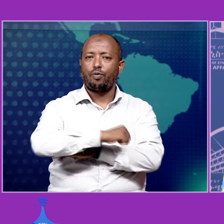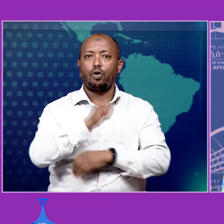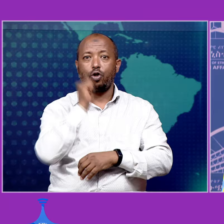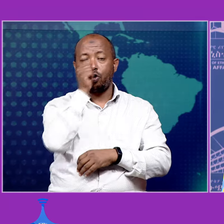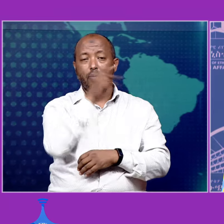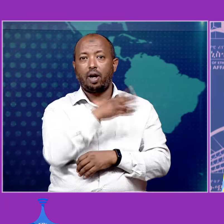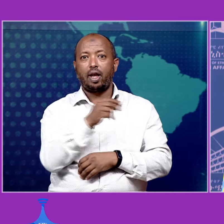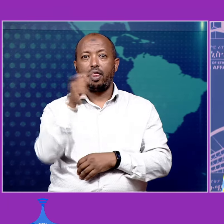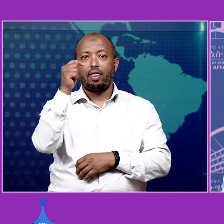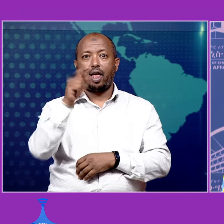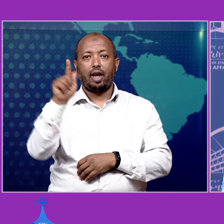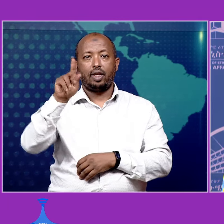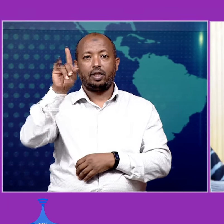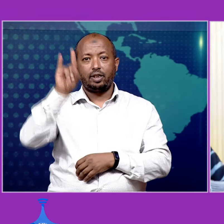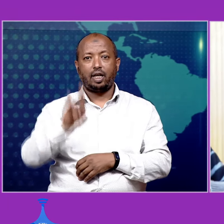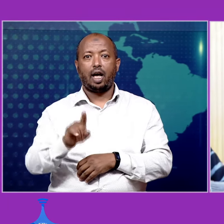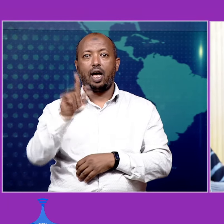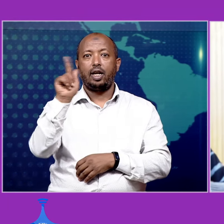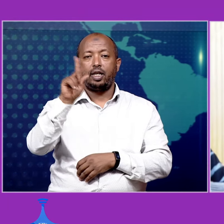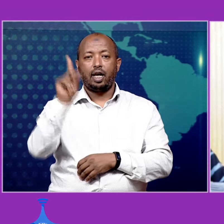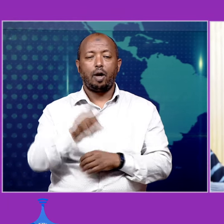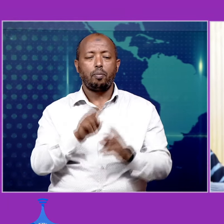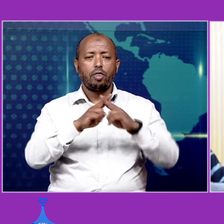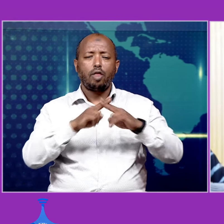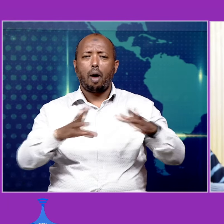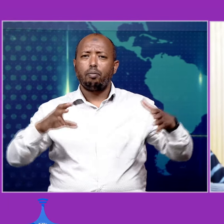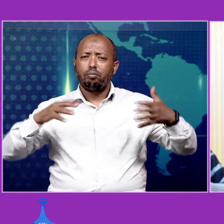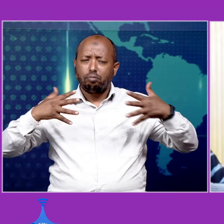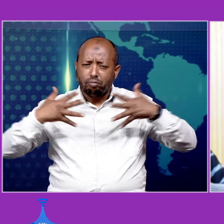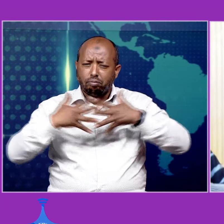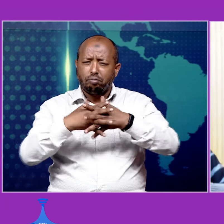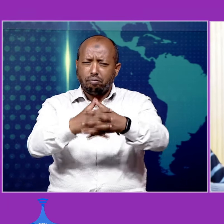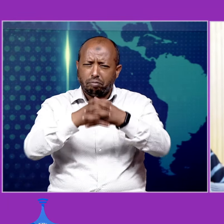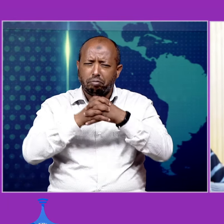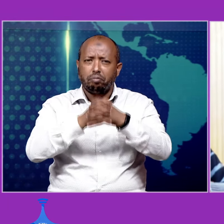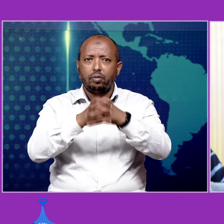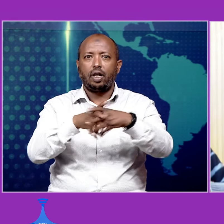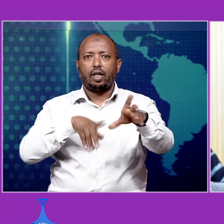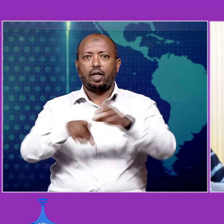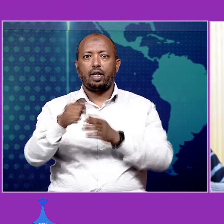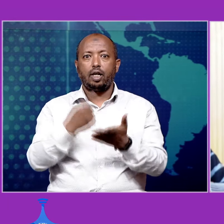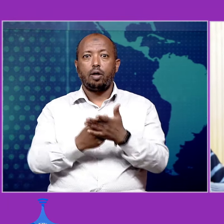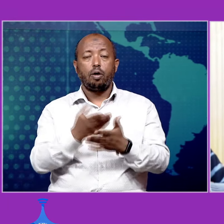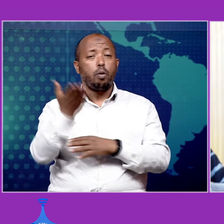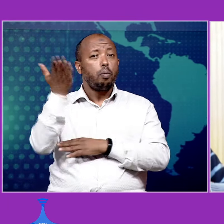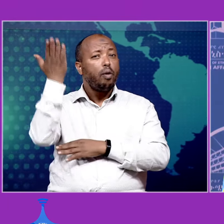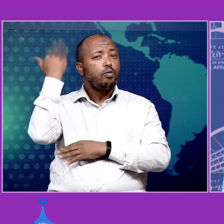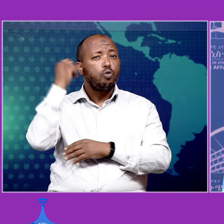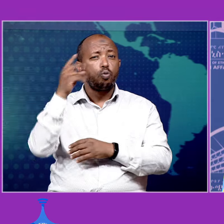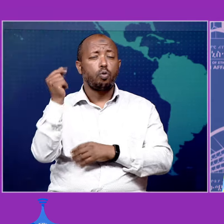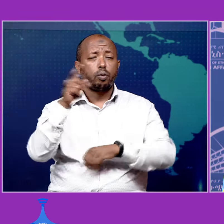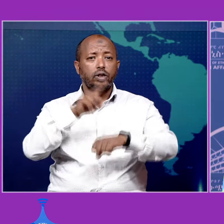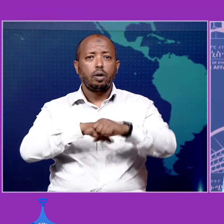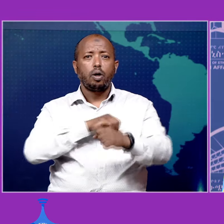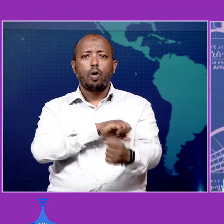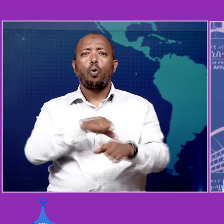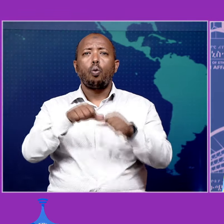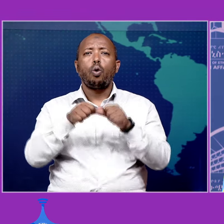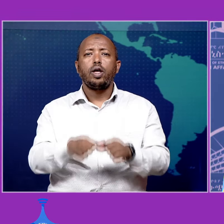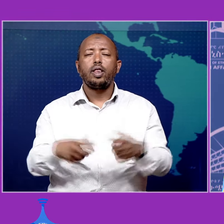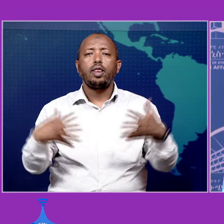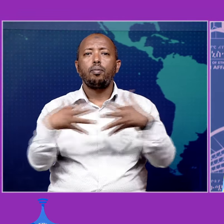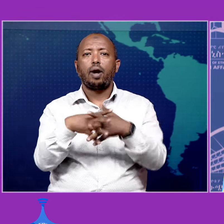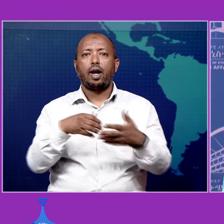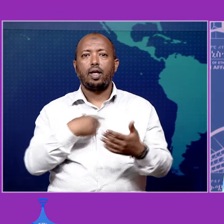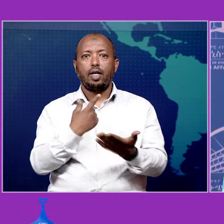ኢትዮጵያና ታንዛኒያን የበለጠ ያስተሳስራል። በአቪዬሽን ዲፕሎማሲ መልክም እንደዚሁ ቀላል የማይባል የቆየ ትብብር አለን። በዛ ደረጃ ተብሎ የተተው አይደለም።